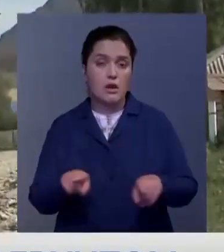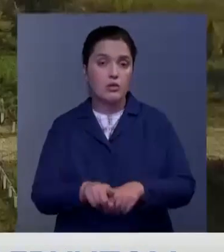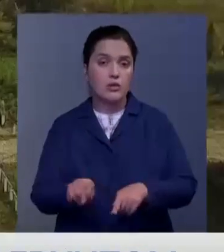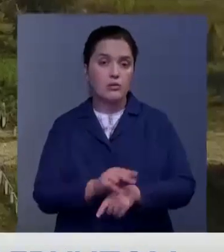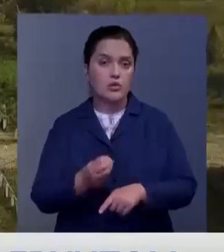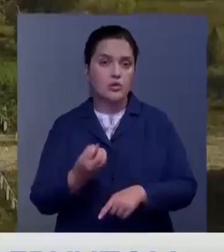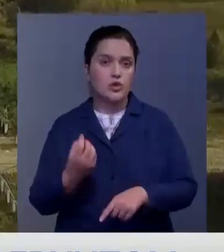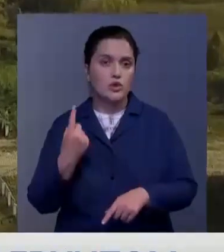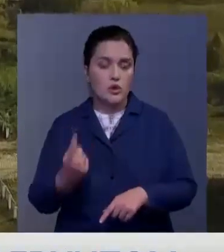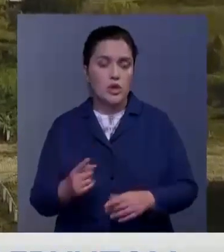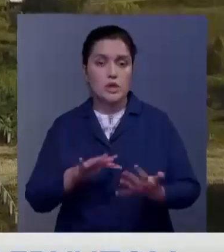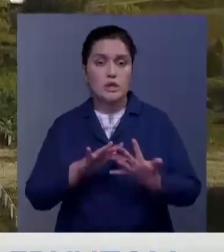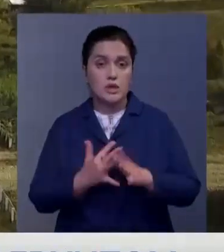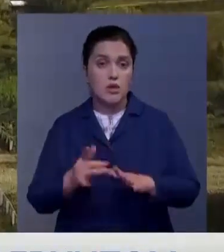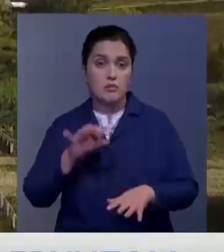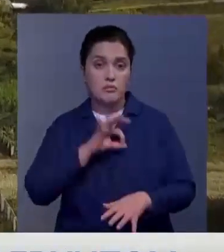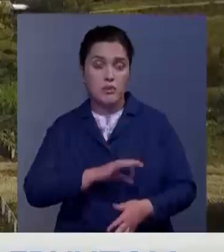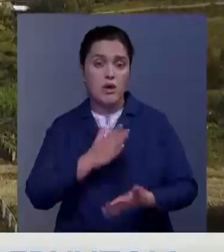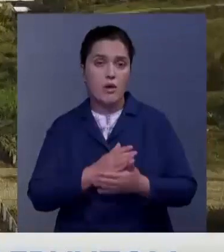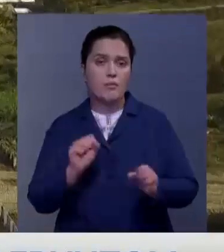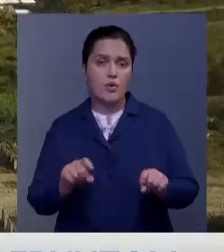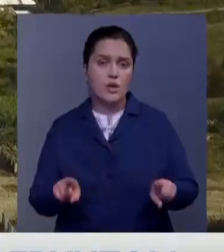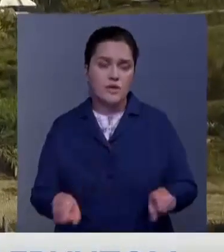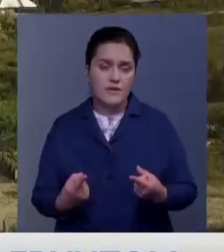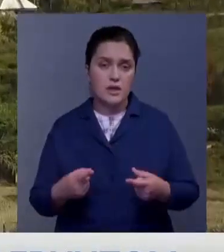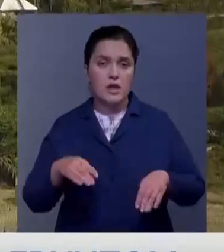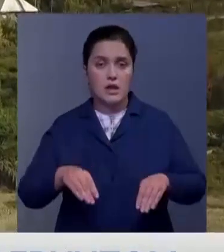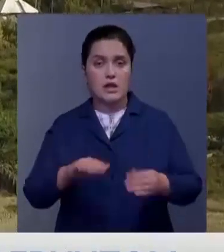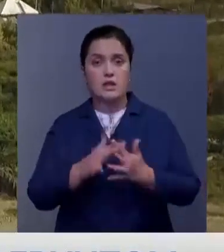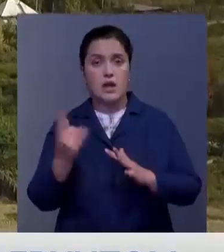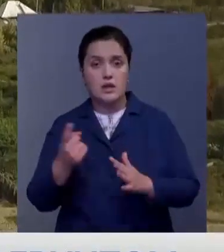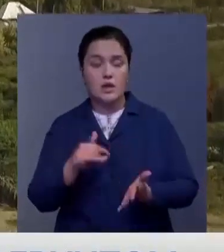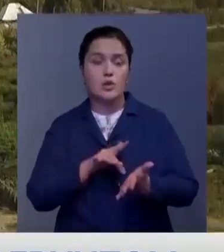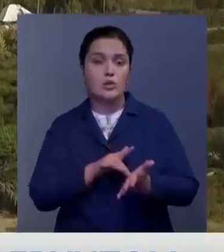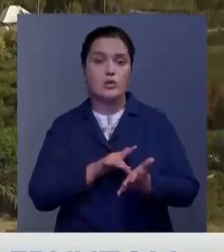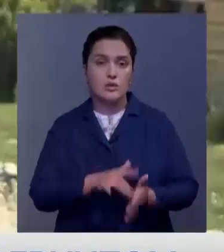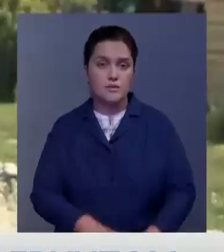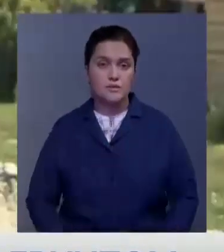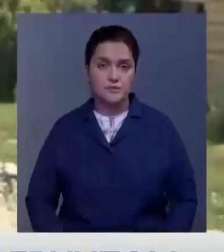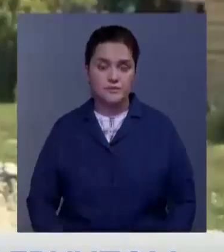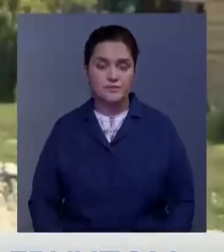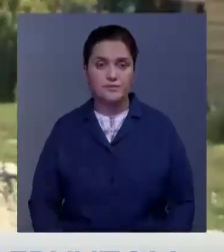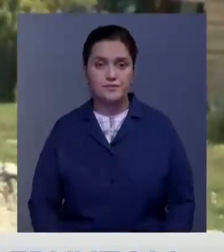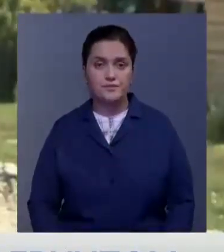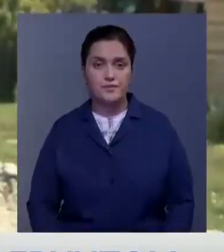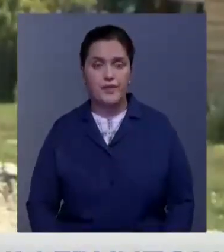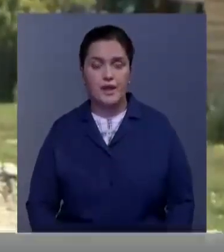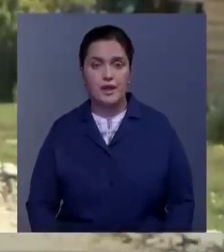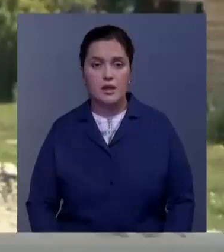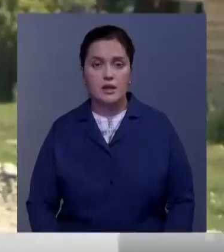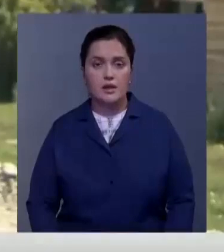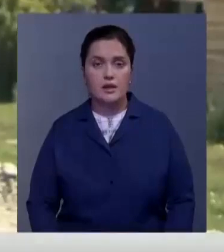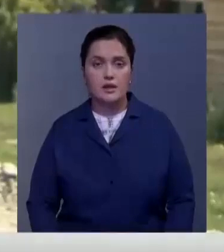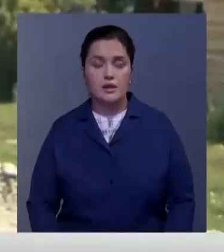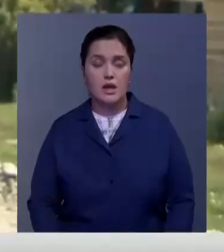еще один. А ведь село перспективное. Можно развивать и сельское хозяйство, и туризм, делятся жители. Нужен асфальт современный.